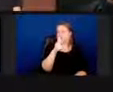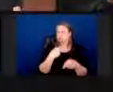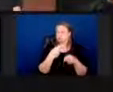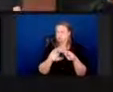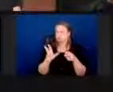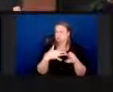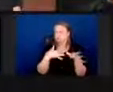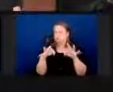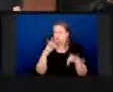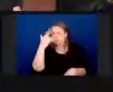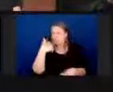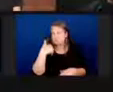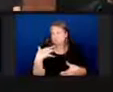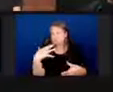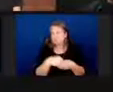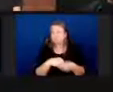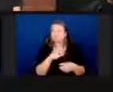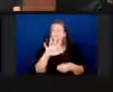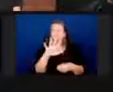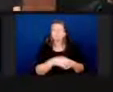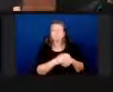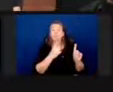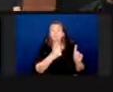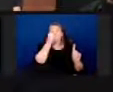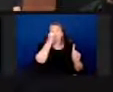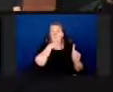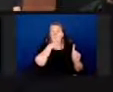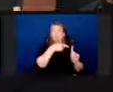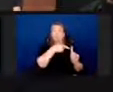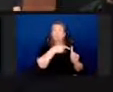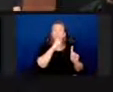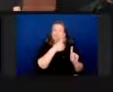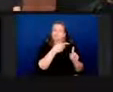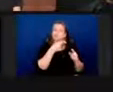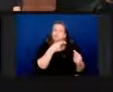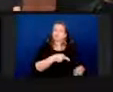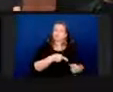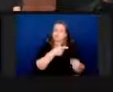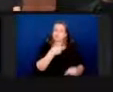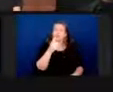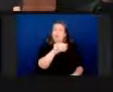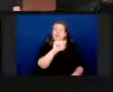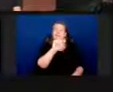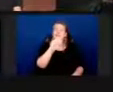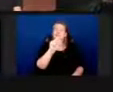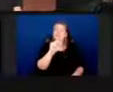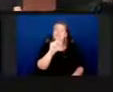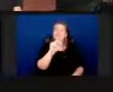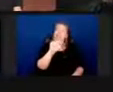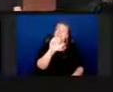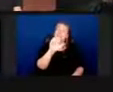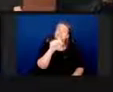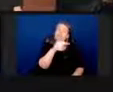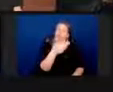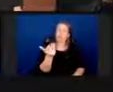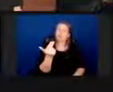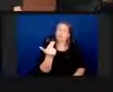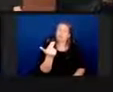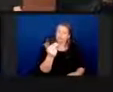المهارات. وأيضا لماذا نحن نستمر؟ فكان هناك شاب كان لديه